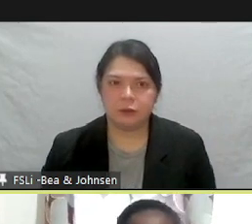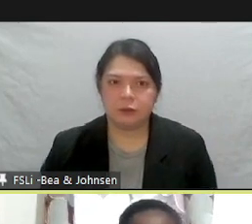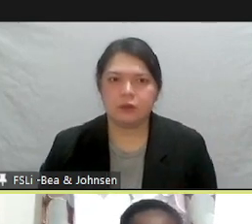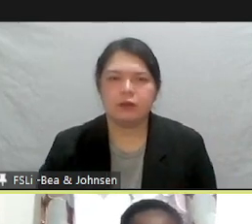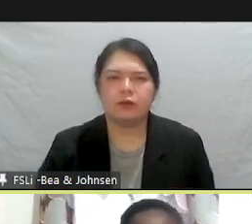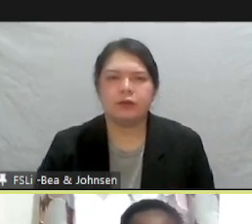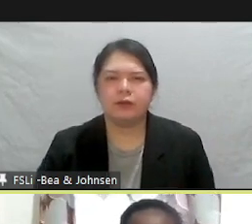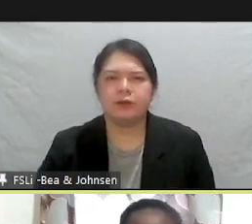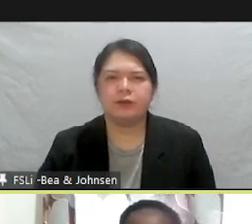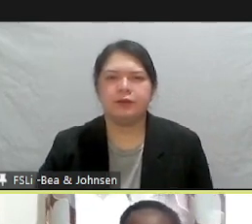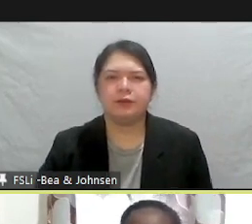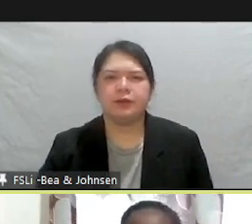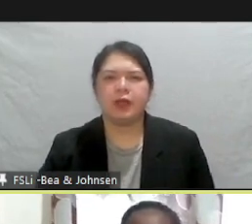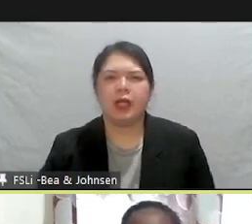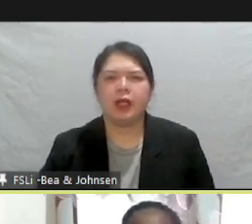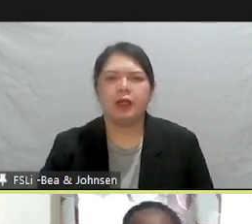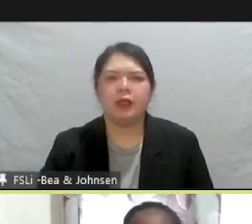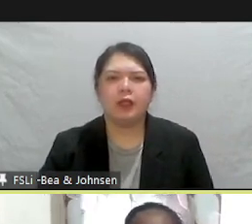Next slide po.